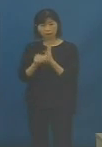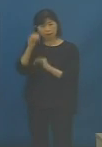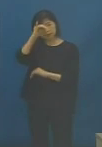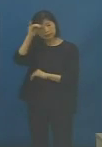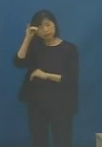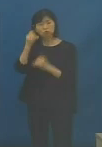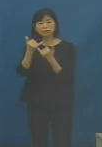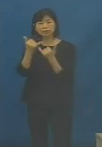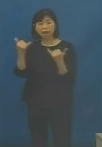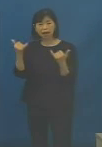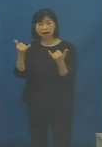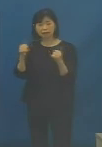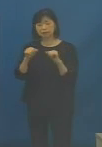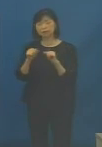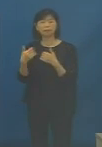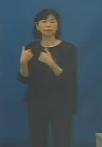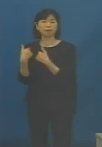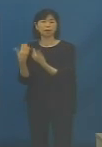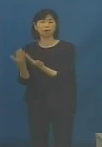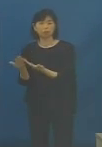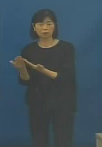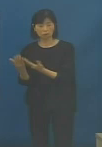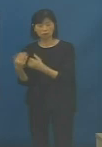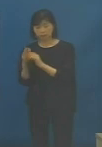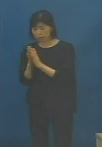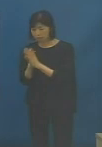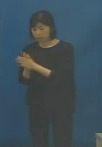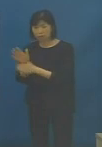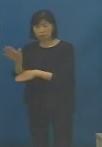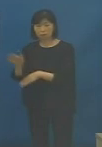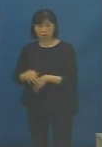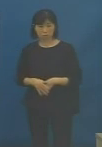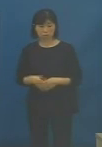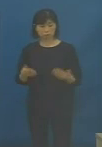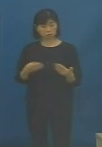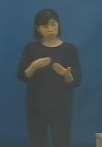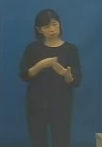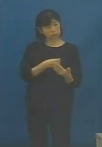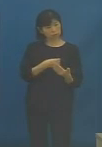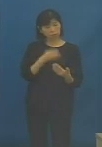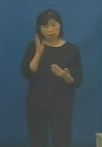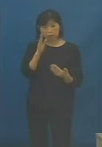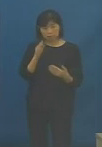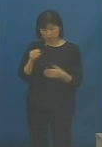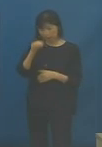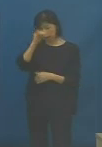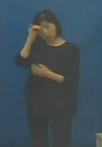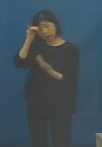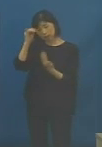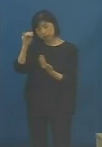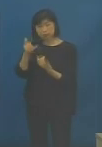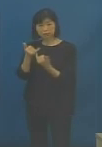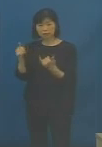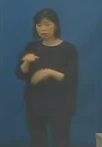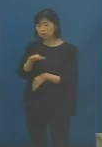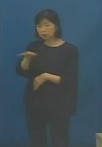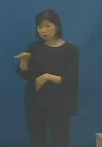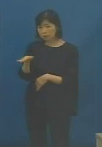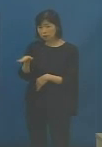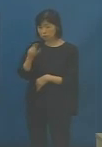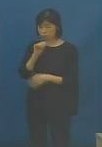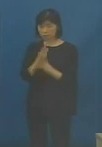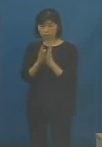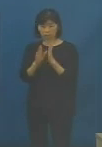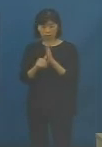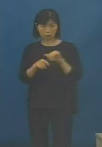皆さんが、職員がやるとやっぱりちょっと申請が入るかもしれませんので、有識者の皆さん、本県では5名の皆さんが